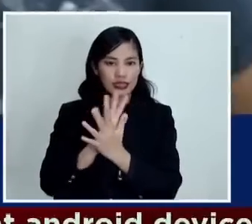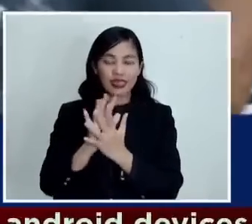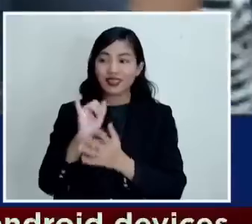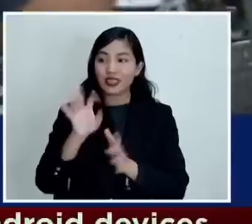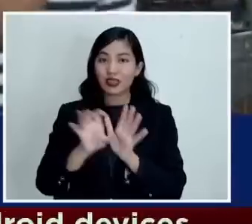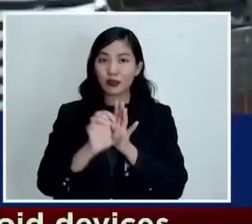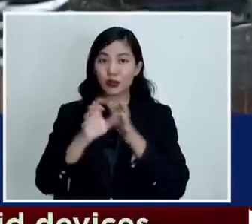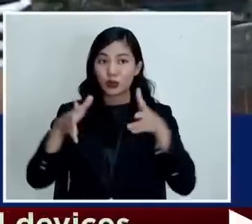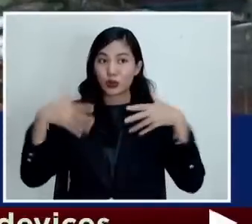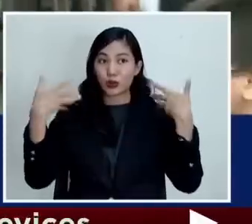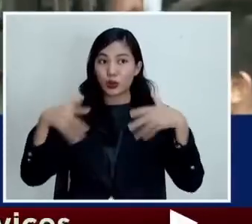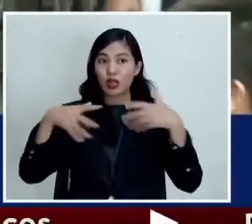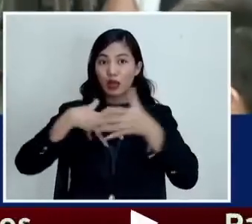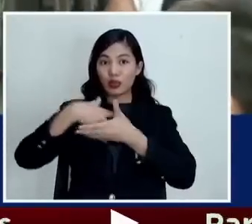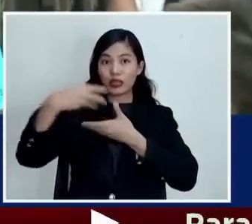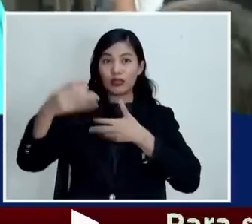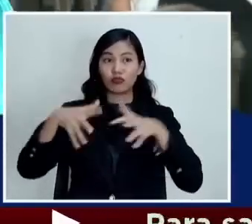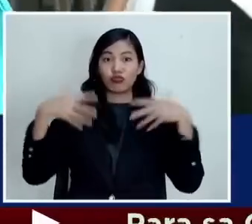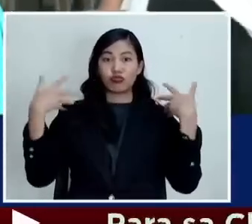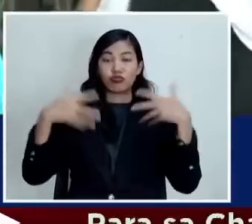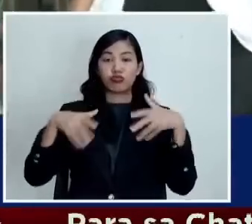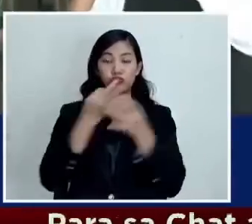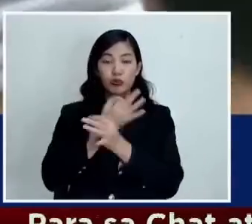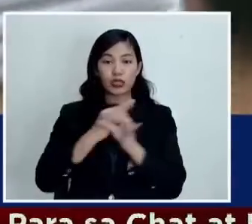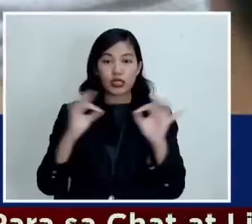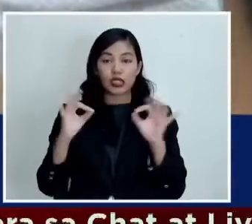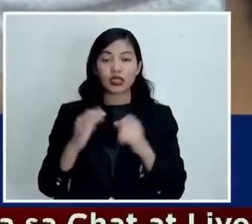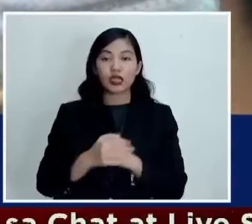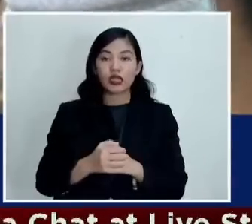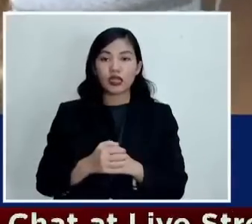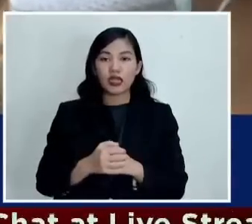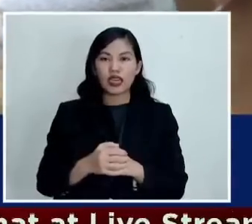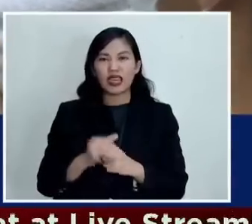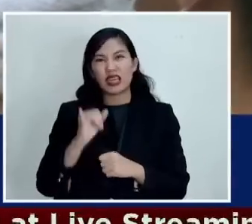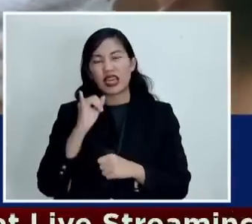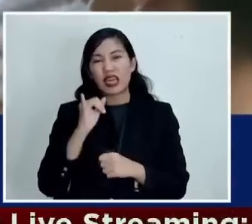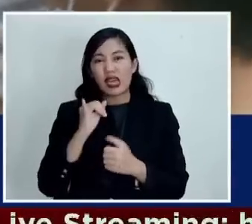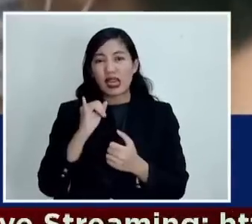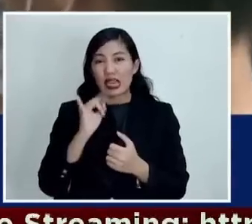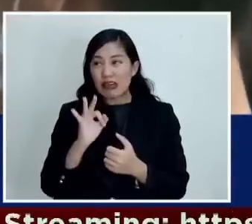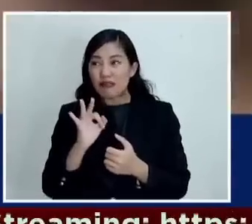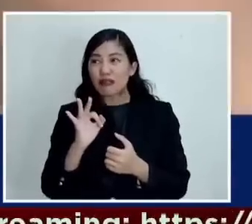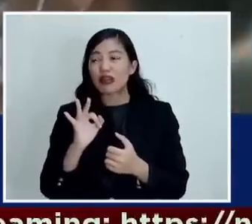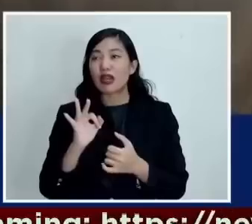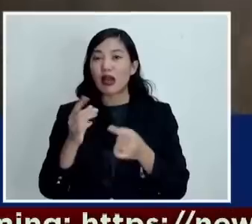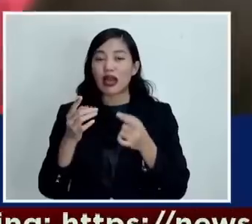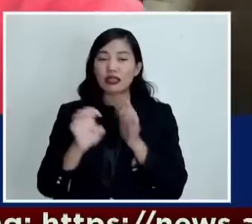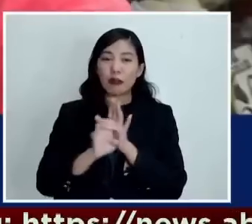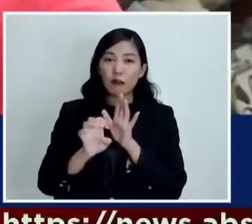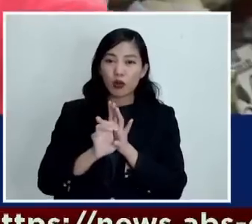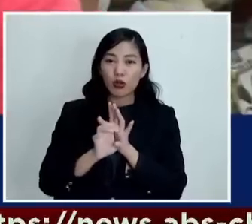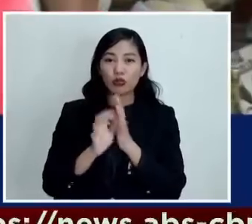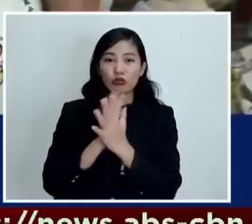maraming tao at mahirap magpatupad ng physical distancing, gaya ng mga tiyangge, fiesta, at sa